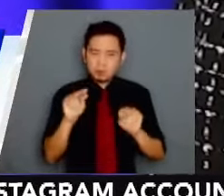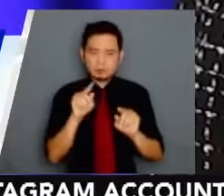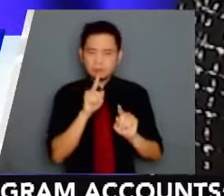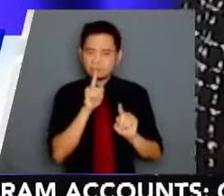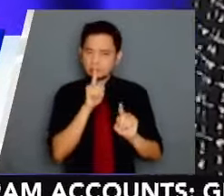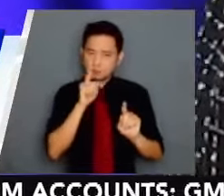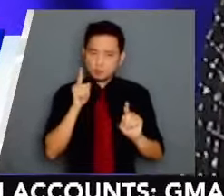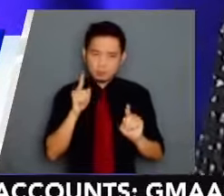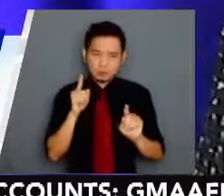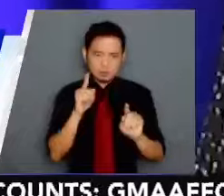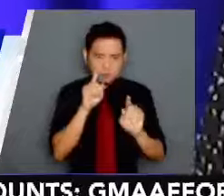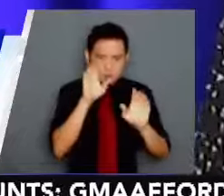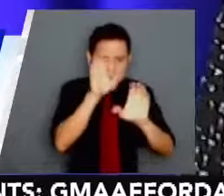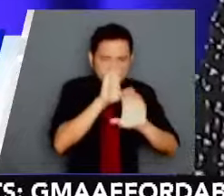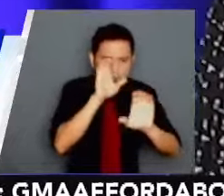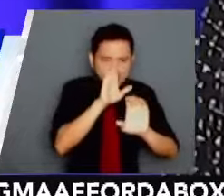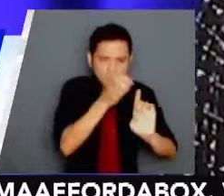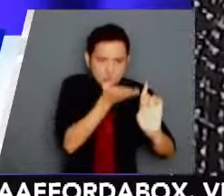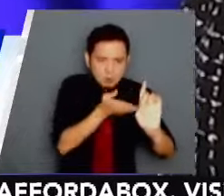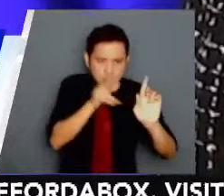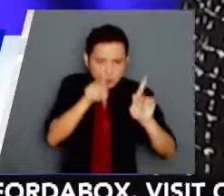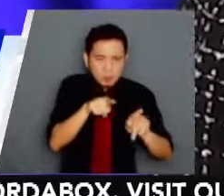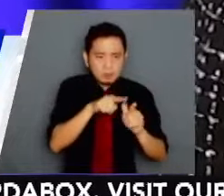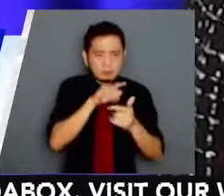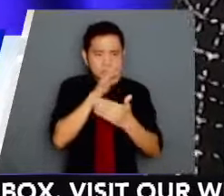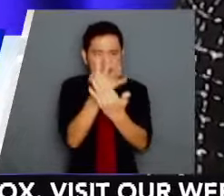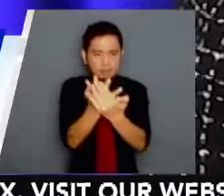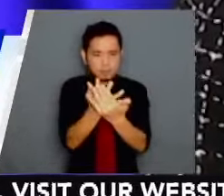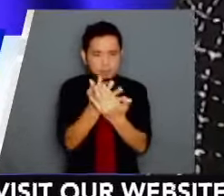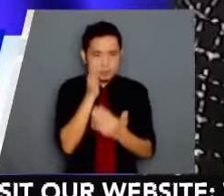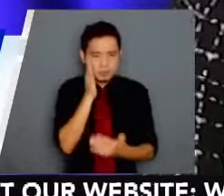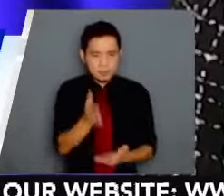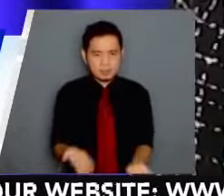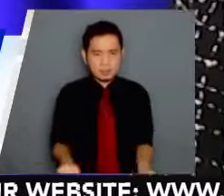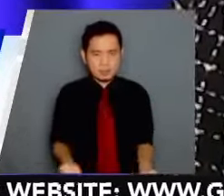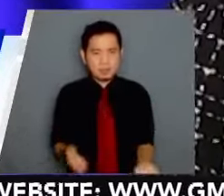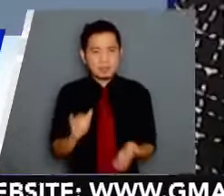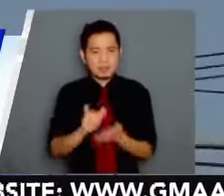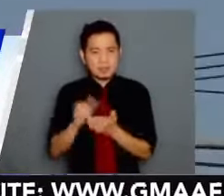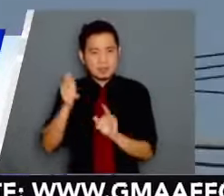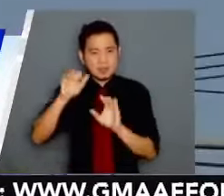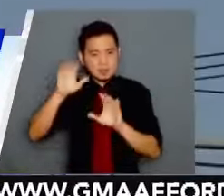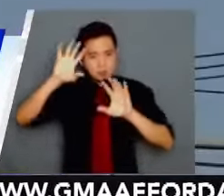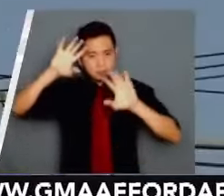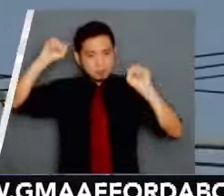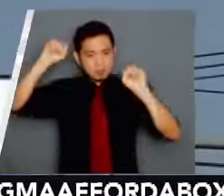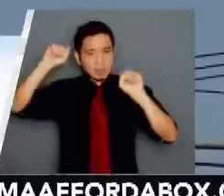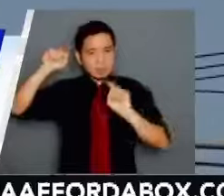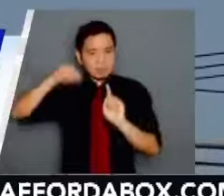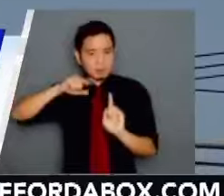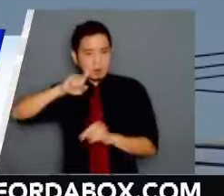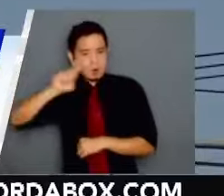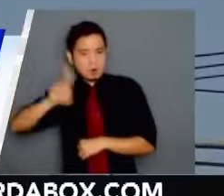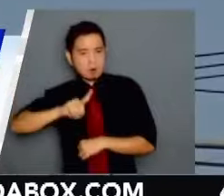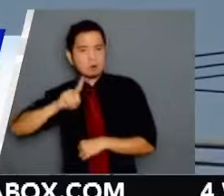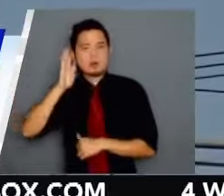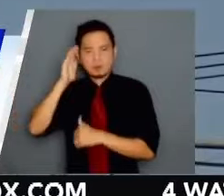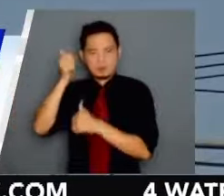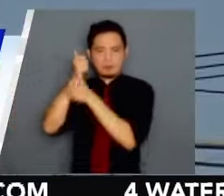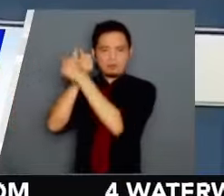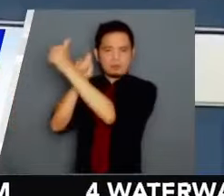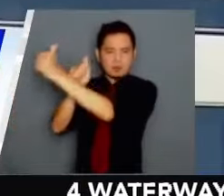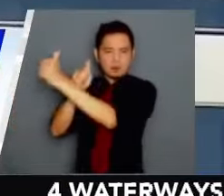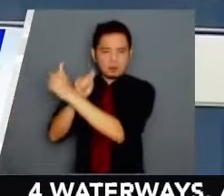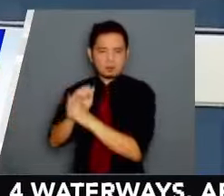makikipagsukatan ang proseso kaya yan ang utos sa amin ng ating mahal na pangulo maglalabas din ang kautusan ng DG para